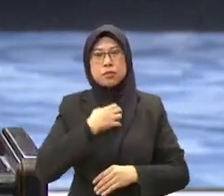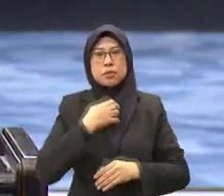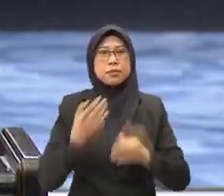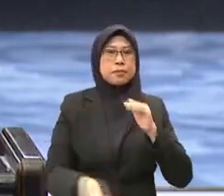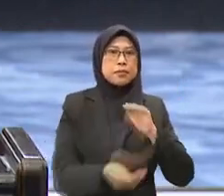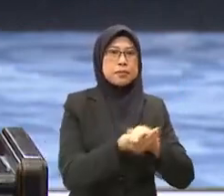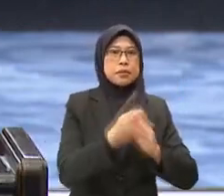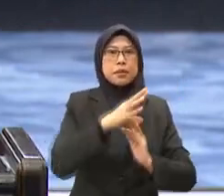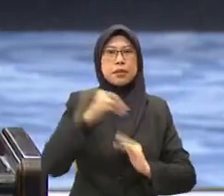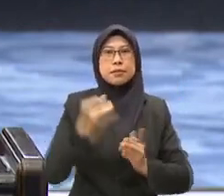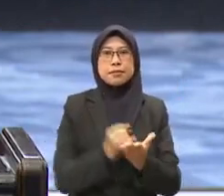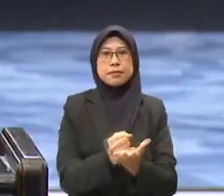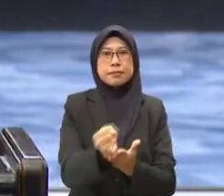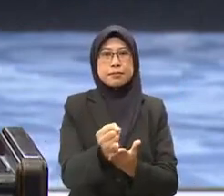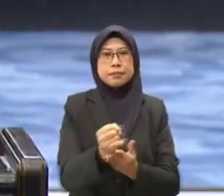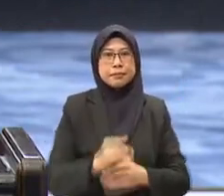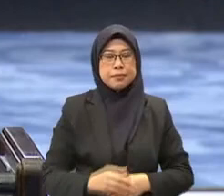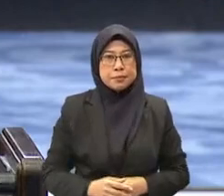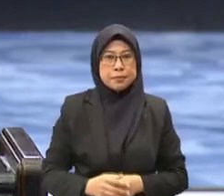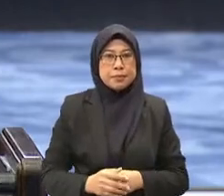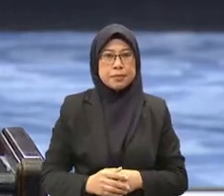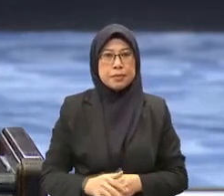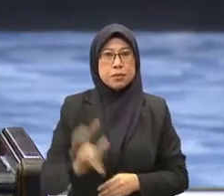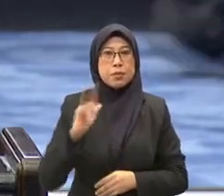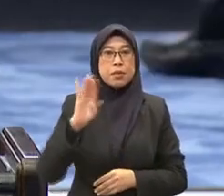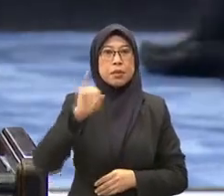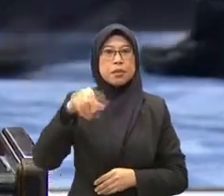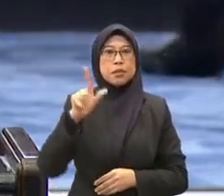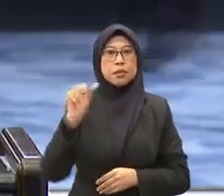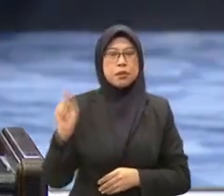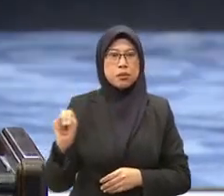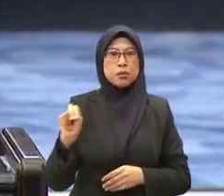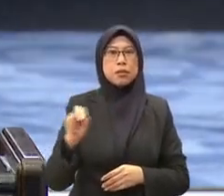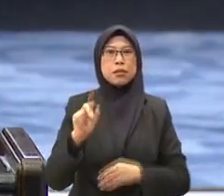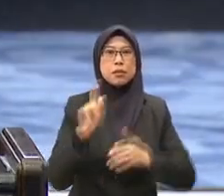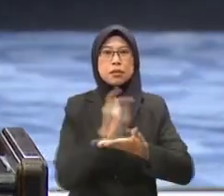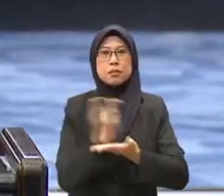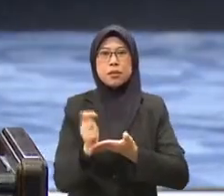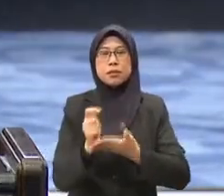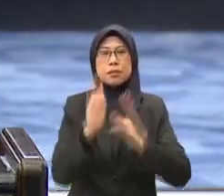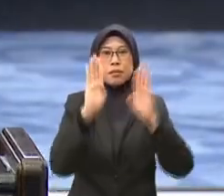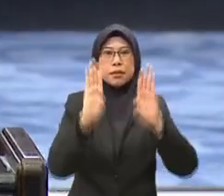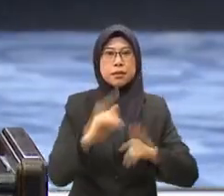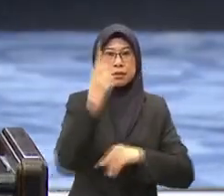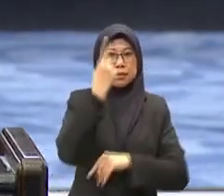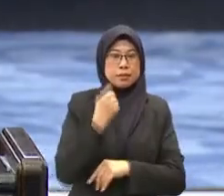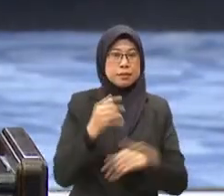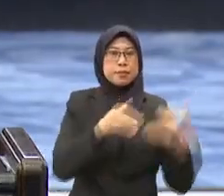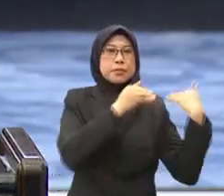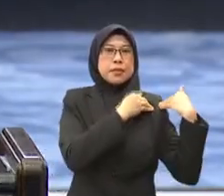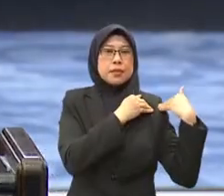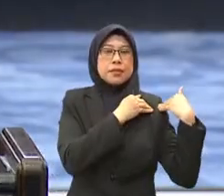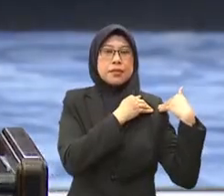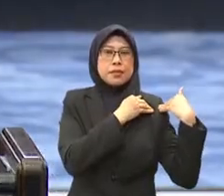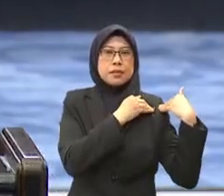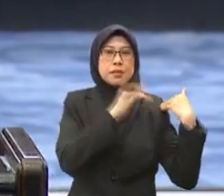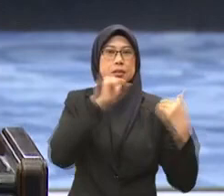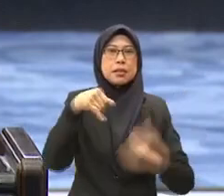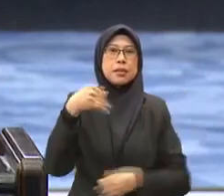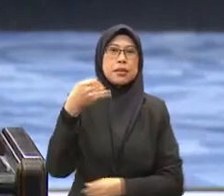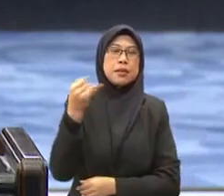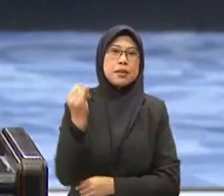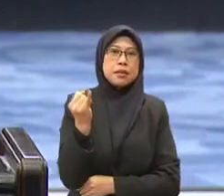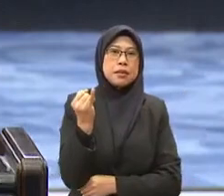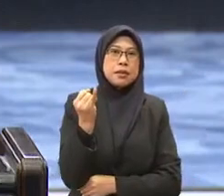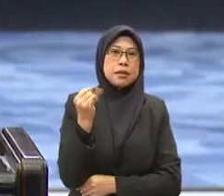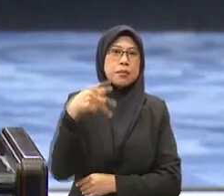rasuah dan integriti yang berhormat jelon terbau dan Bangi telah membangkitkan berkenaan dengan peranan jabatan bantuan guaman dan